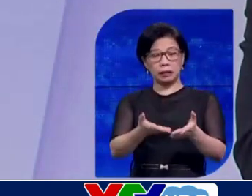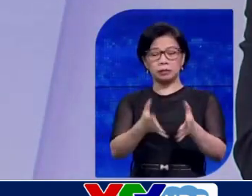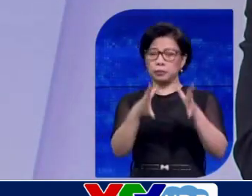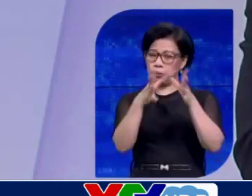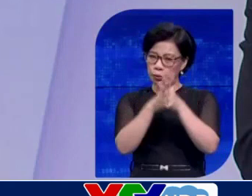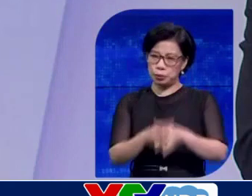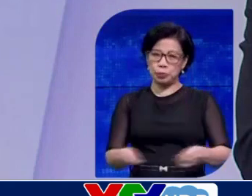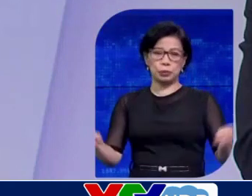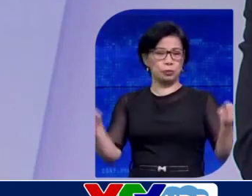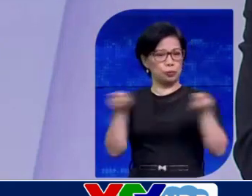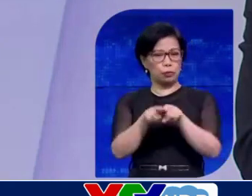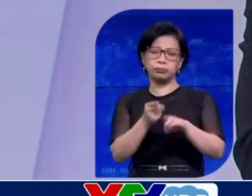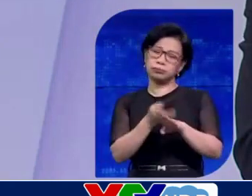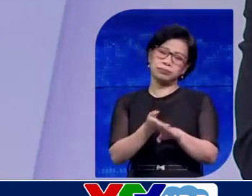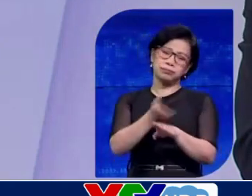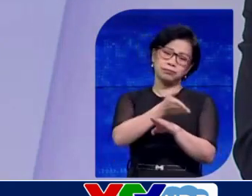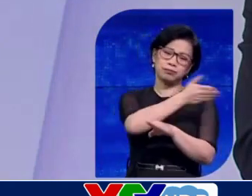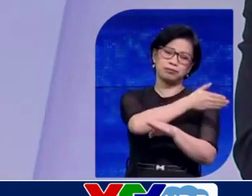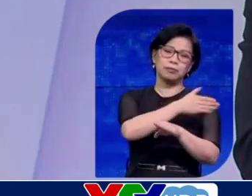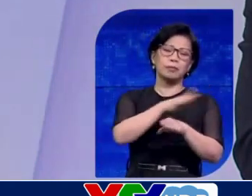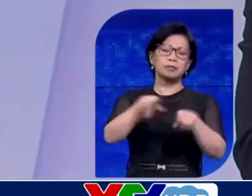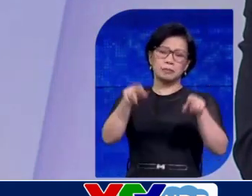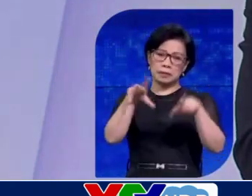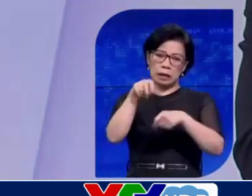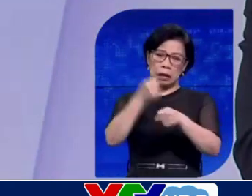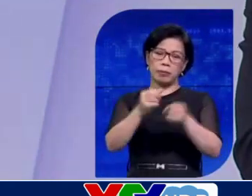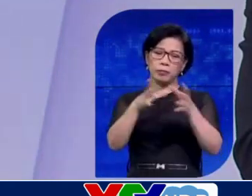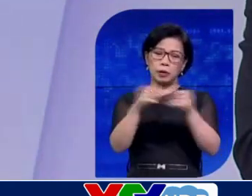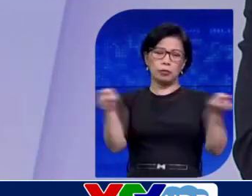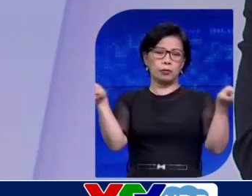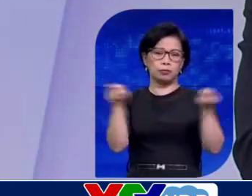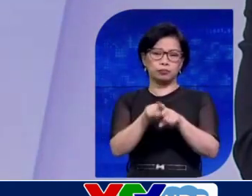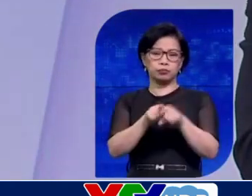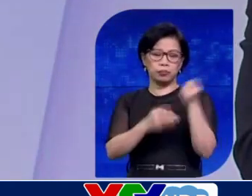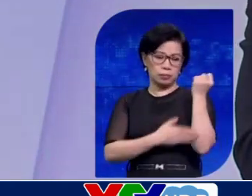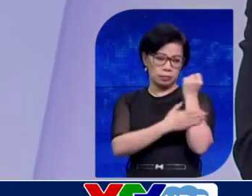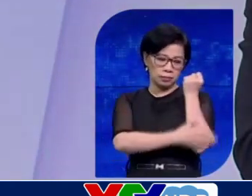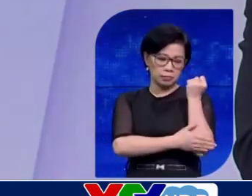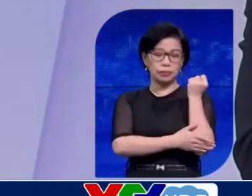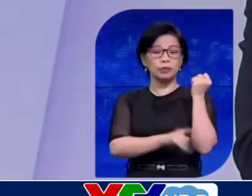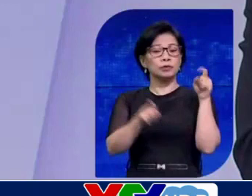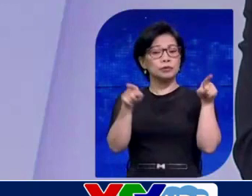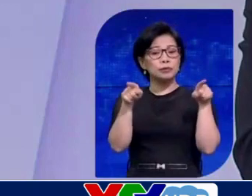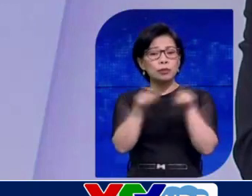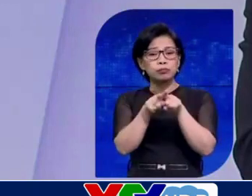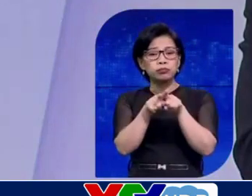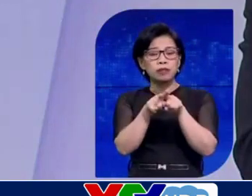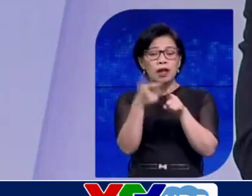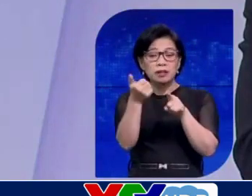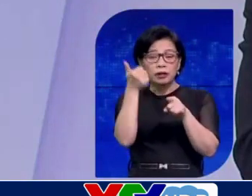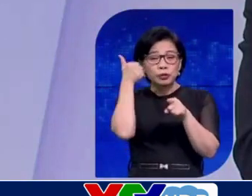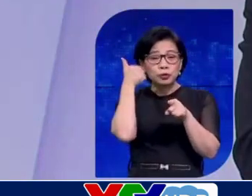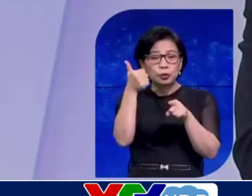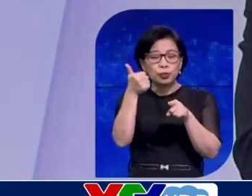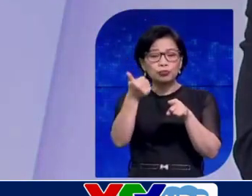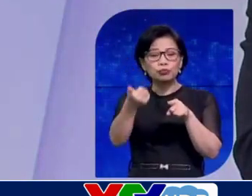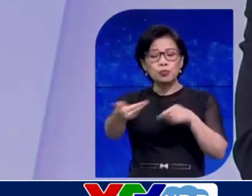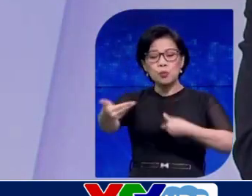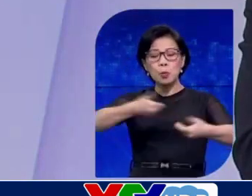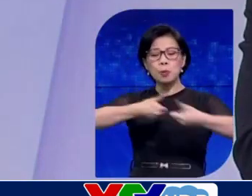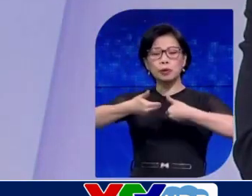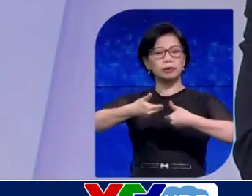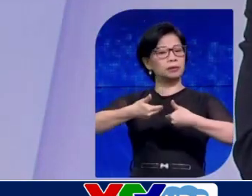trong khoảng chục năm trở lại đây. Đồng bằng sông Cửu Long không còn là miền đất chủ phú mang lại sinh kế lâu dài và thuận lợi cho người dân như bao đời nay nữa. Hệ